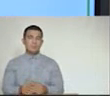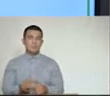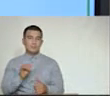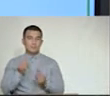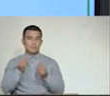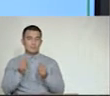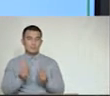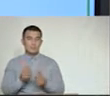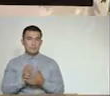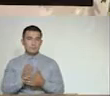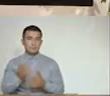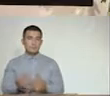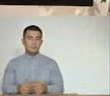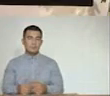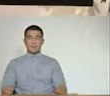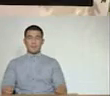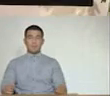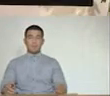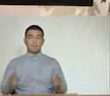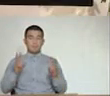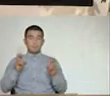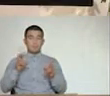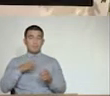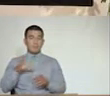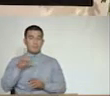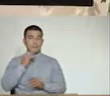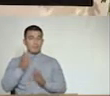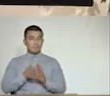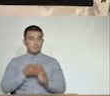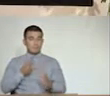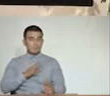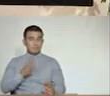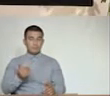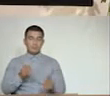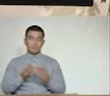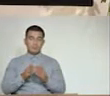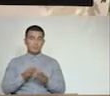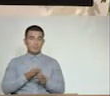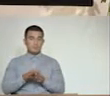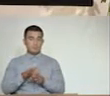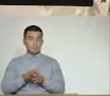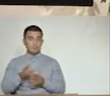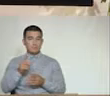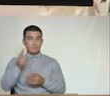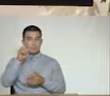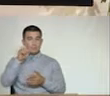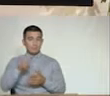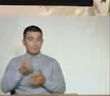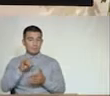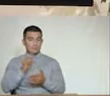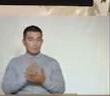rasmi keltirilgan. Mavzu sizga tushunarli bo'lgan bo'lsa, mustaqil bajarish uchun quyidagi